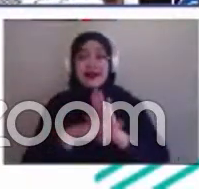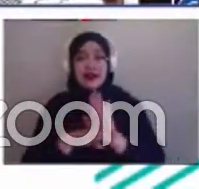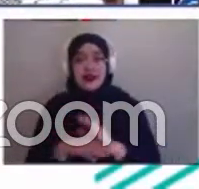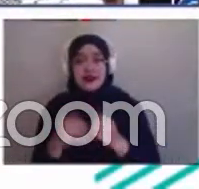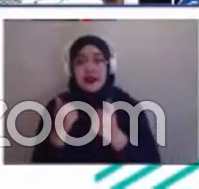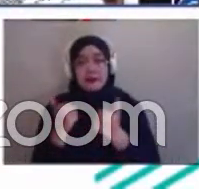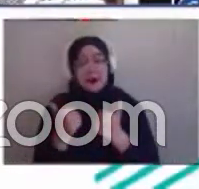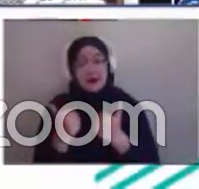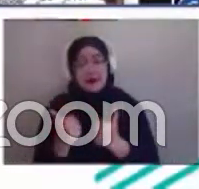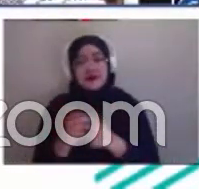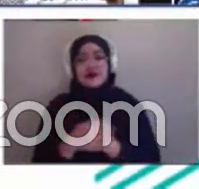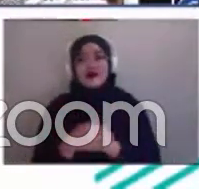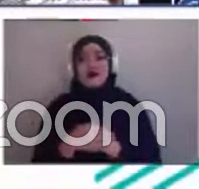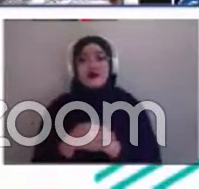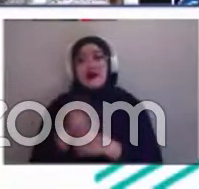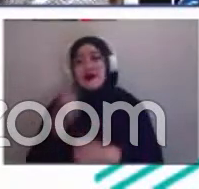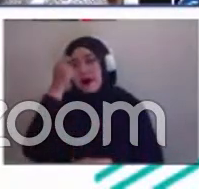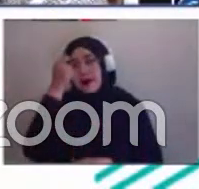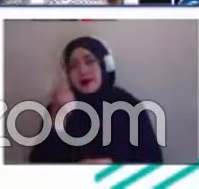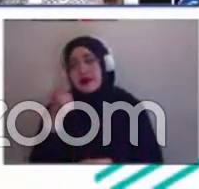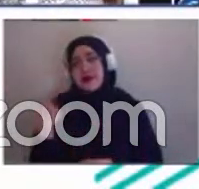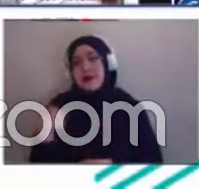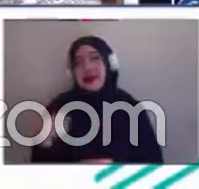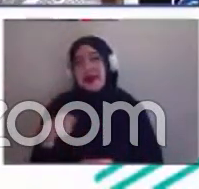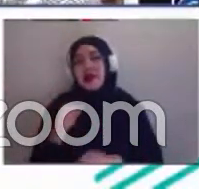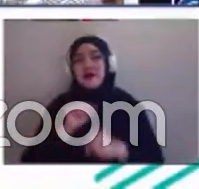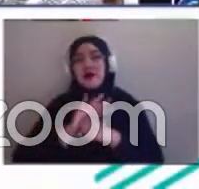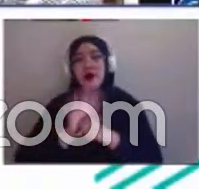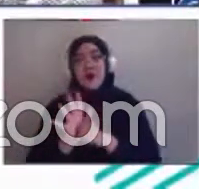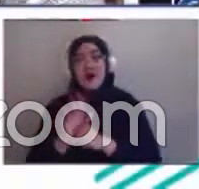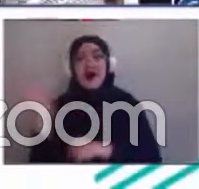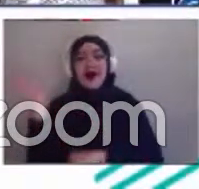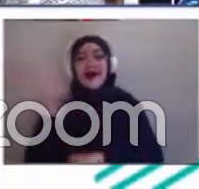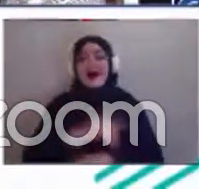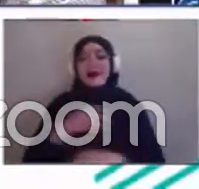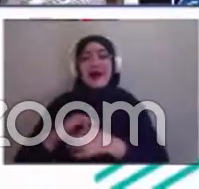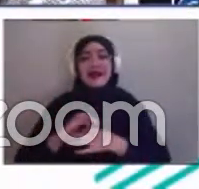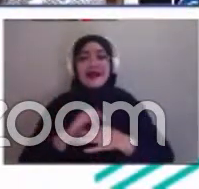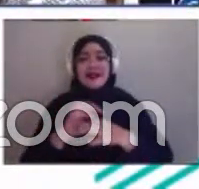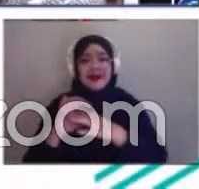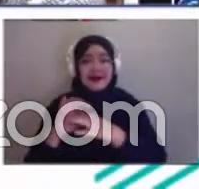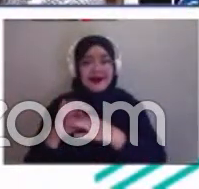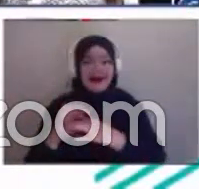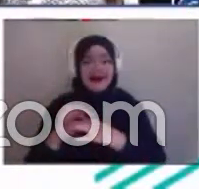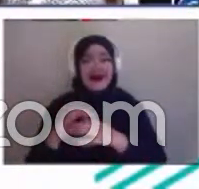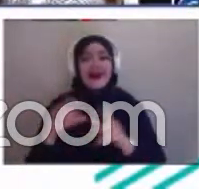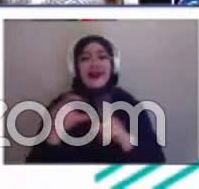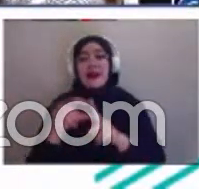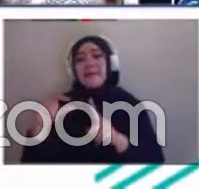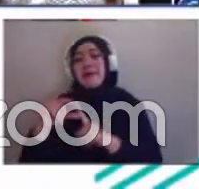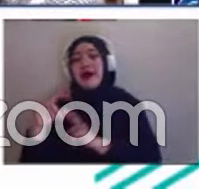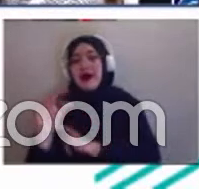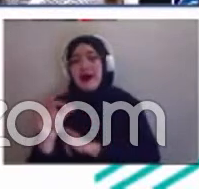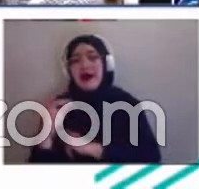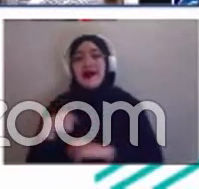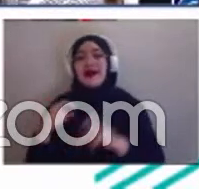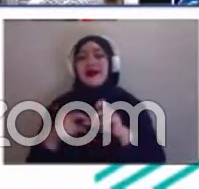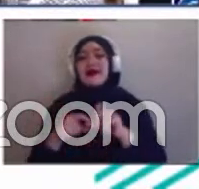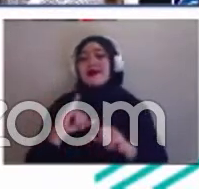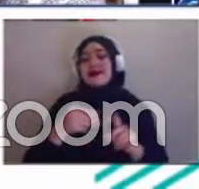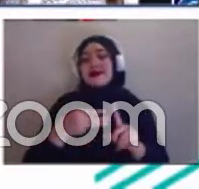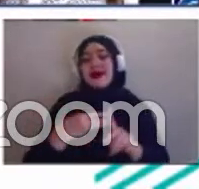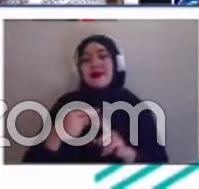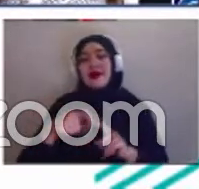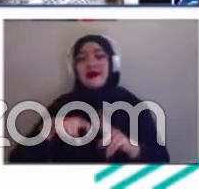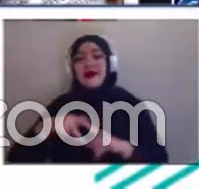saya apresiasi Kemkominfo yang hari ini bekerja sama dengan DPR RI, kemudian Cyberkreasi juga untuk mengadakan